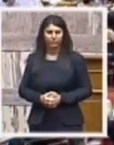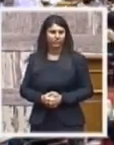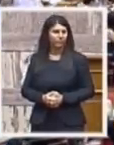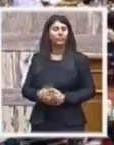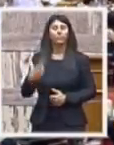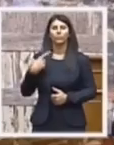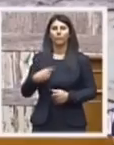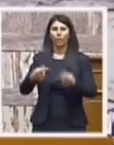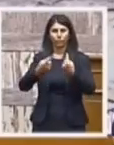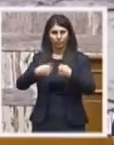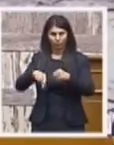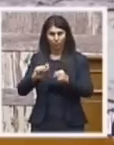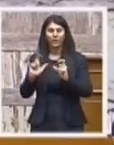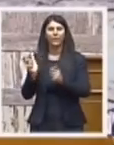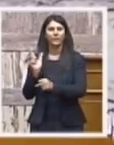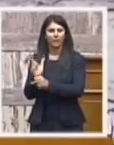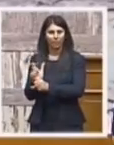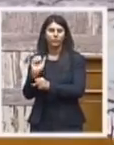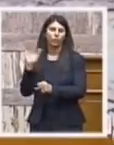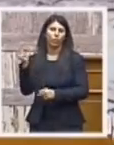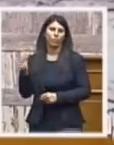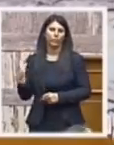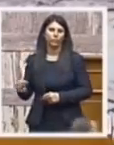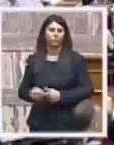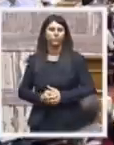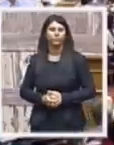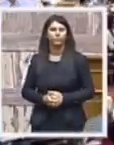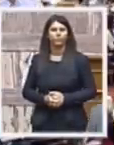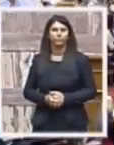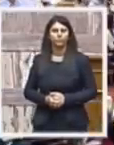Μέλος της Επιτροπής Εθνικής Άμυνας και Εξωτερικών Υποθέσεων.